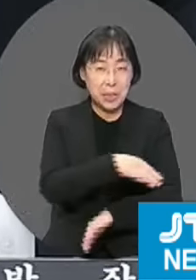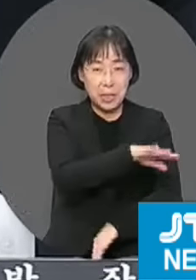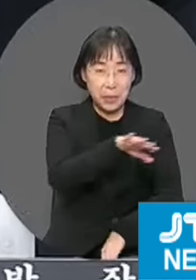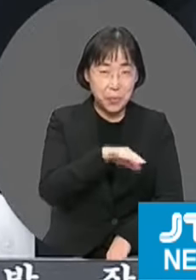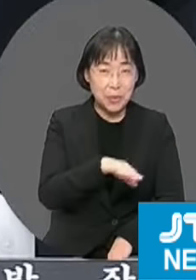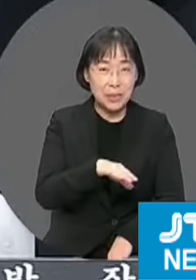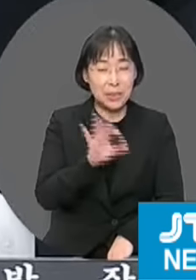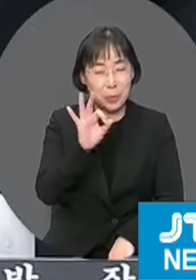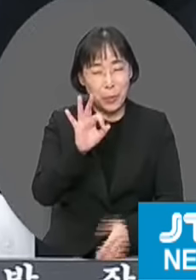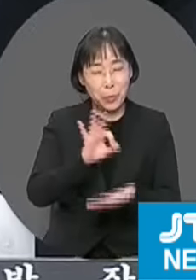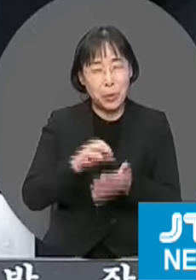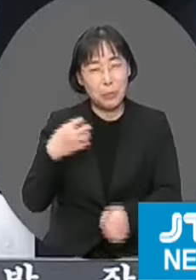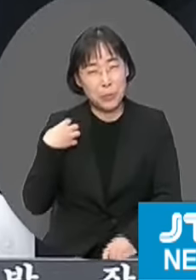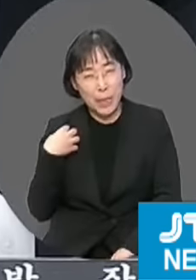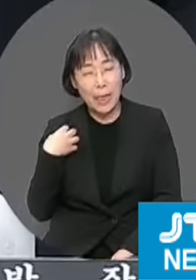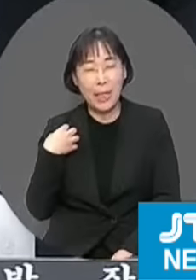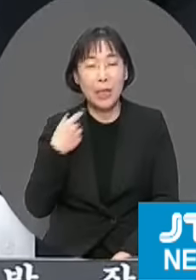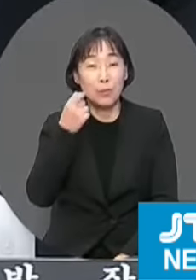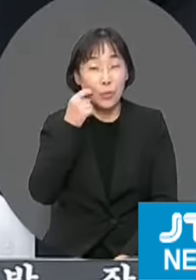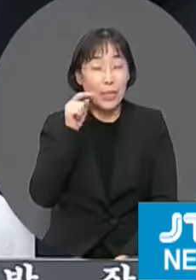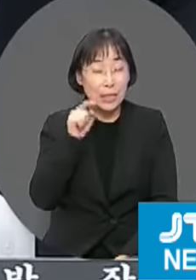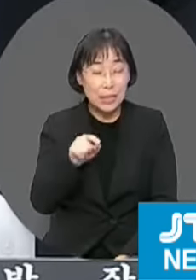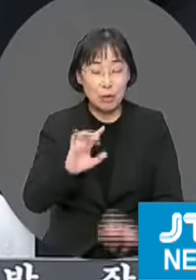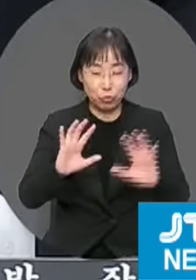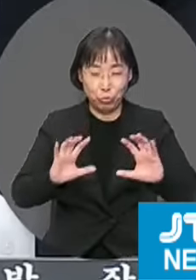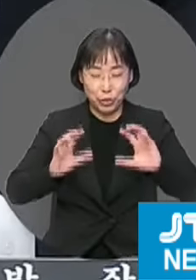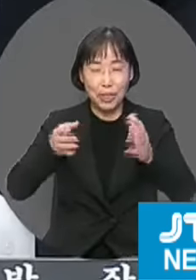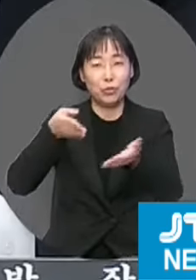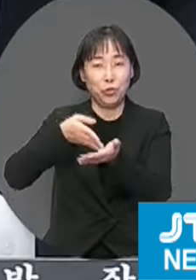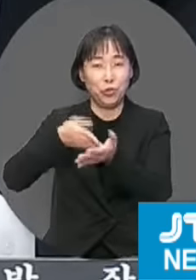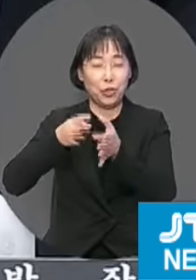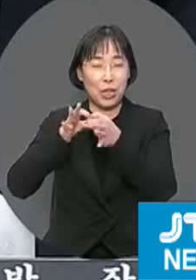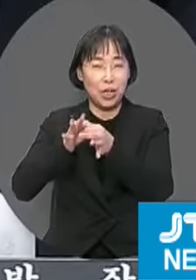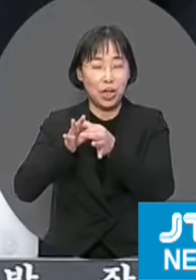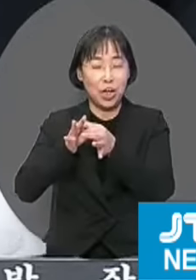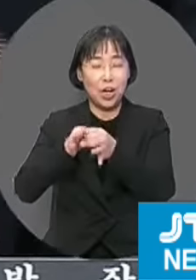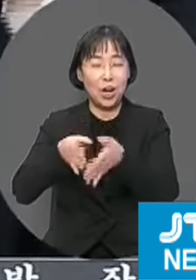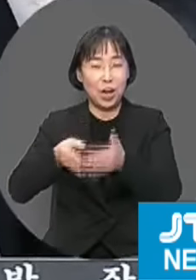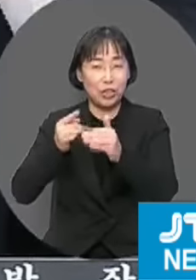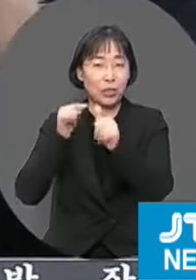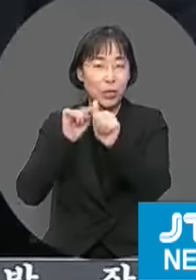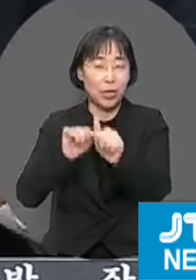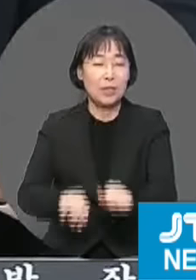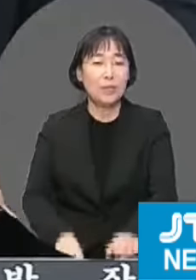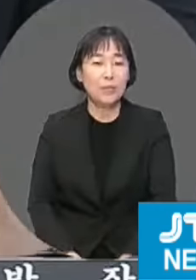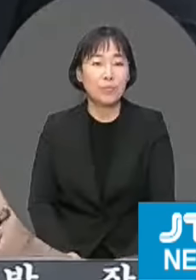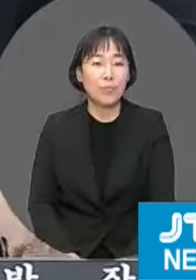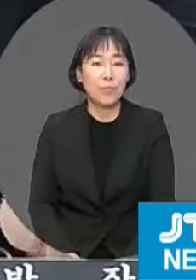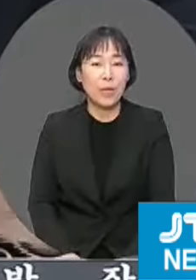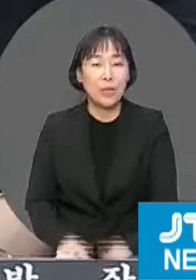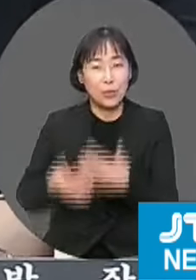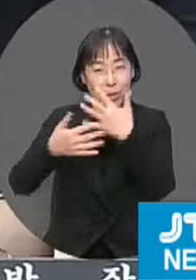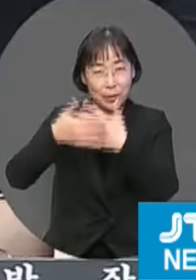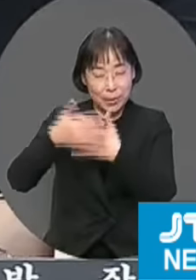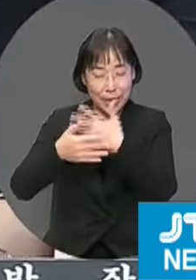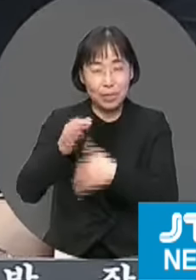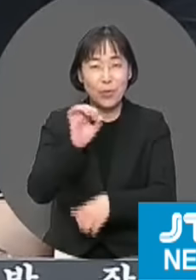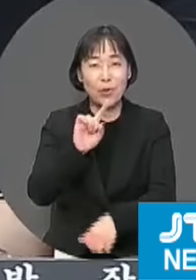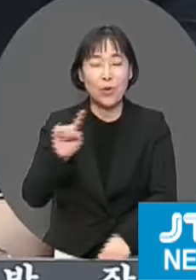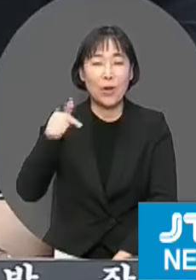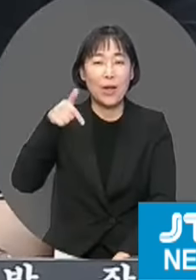비용이나 이런 구조 때문에 하지 못하는 것들을 해야 된다. 이런 게 지적이 많았고, 그 다음에 또 이제 영상 아카이브 등을 통해 가지고